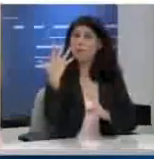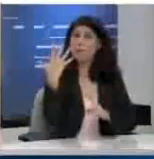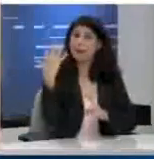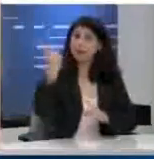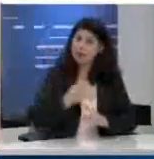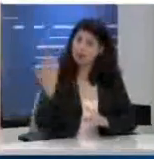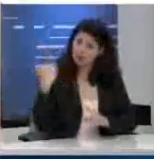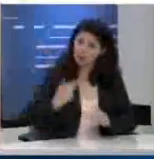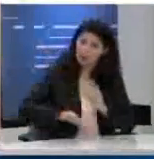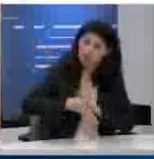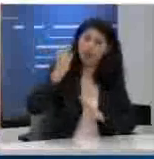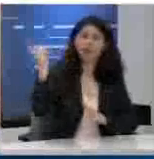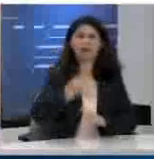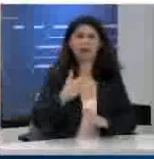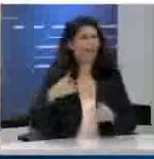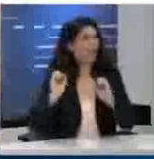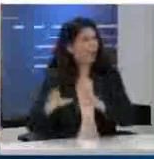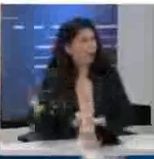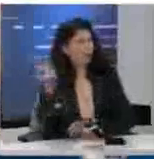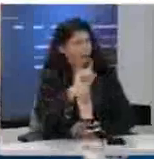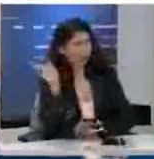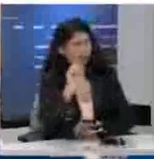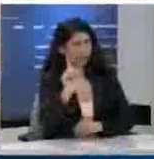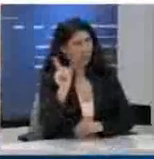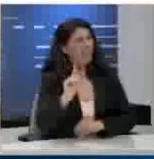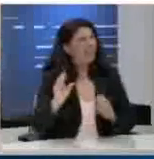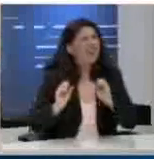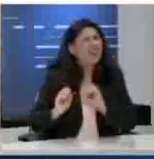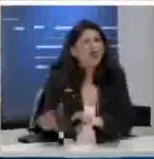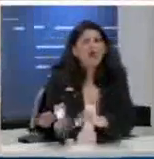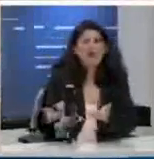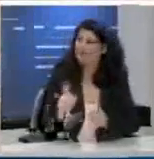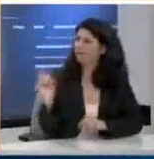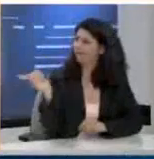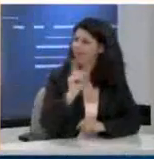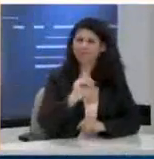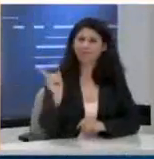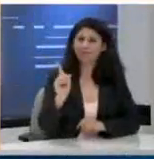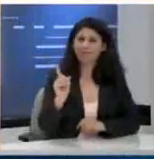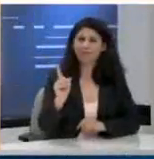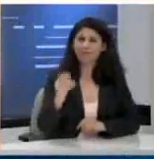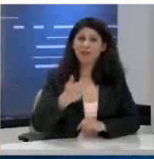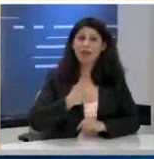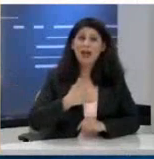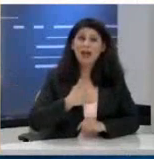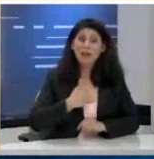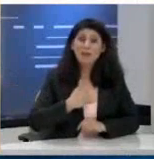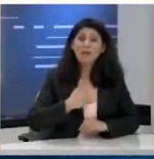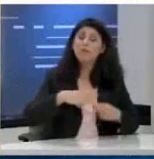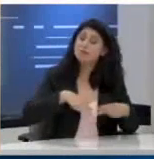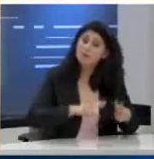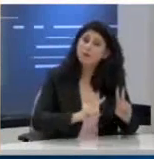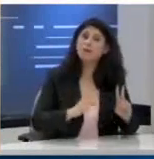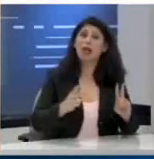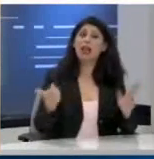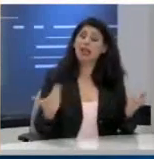υπήρχε. Δεν είναι δώρα αυτά. Δεν είναι χάρες αυτά. Εμείς υλοποιήσαμε να